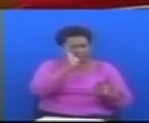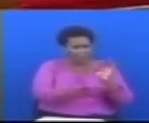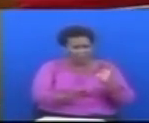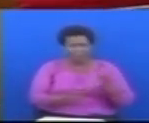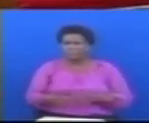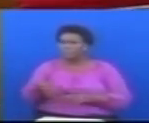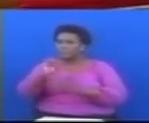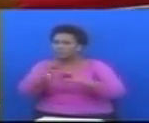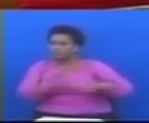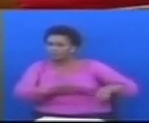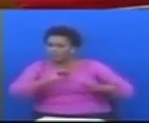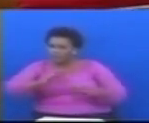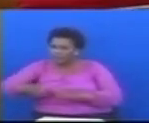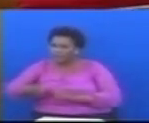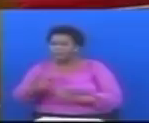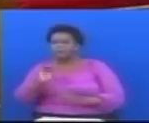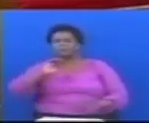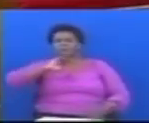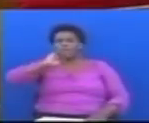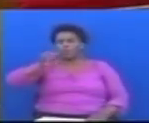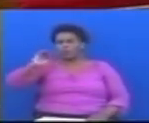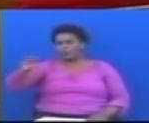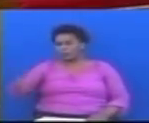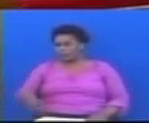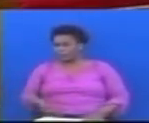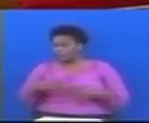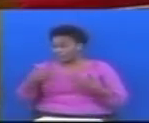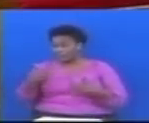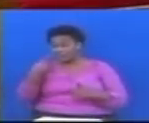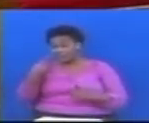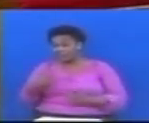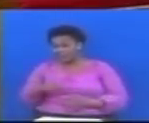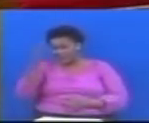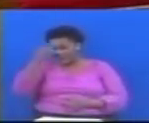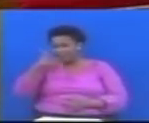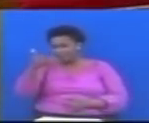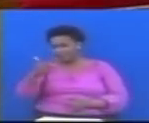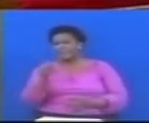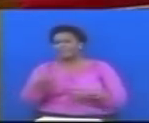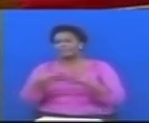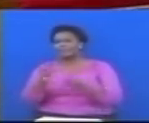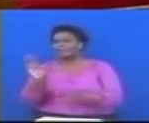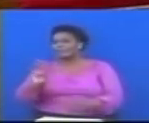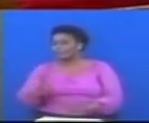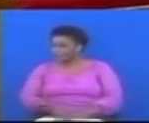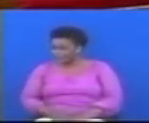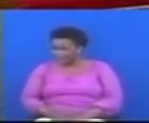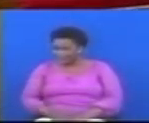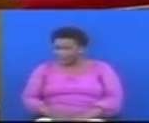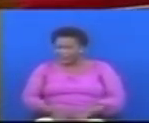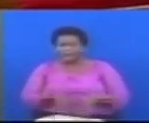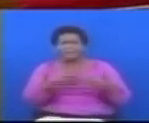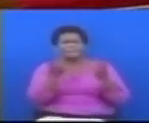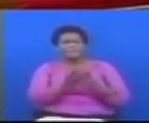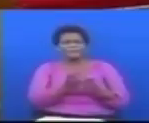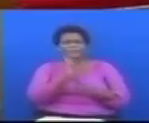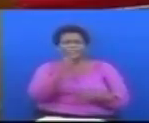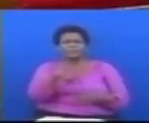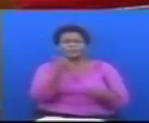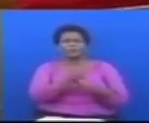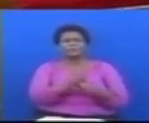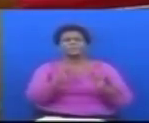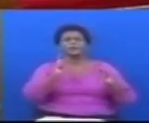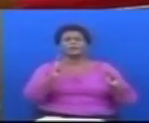Morogoro. Kwa hiyo ni wazi kabisa kipaumbele kwa ambao watakuwa na sifa na wanaostahili, lakini zipo kazi za kawaida za vibarua